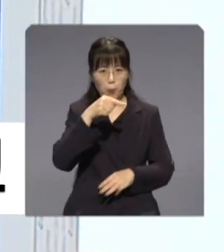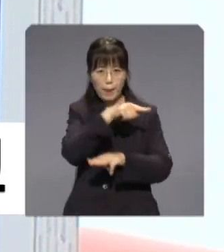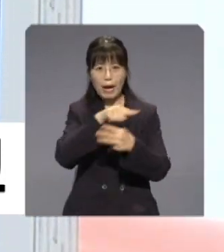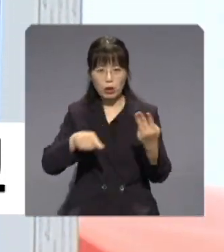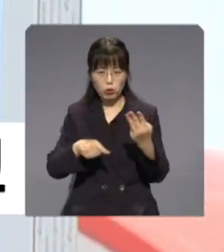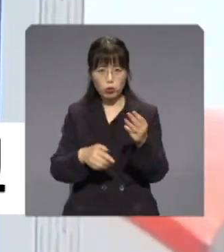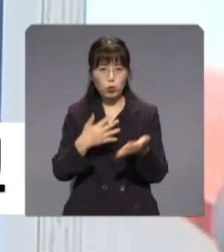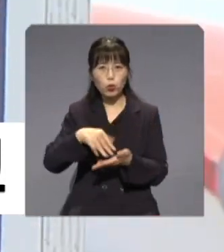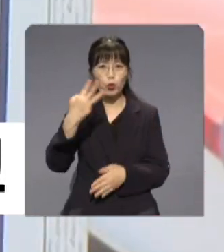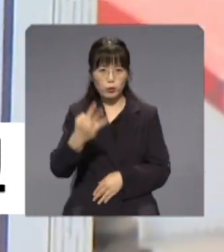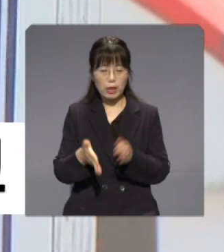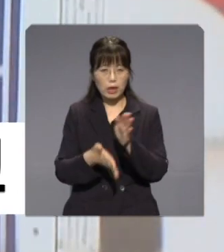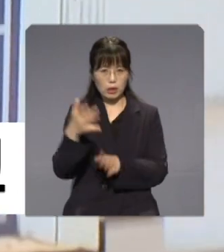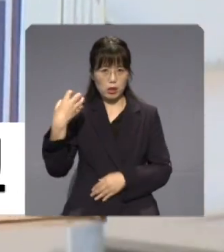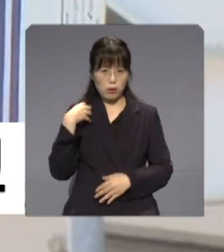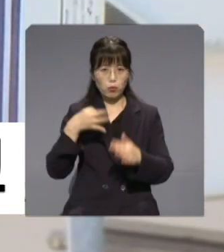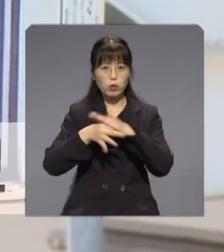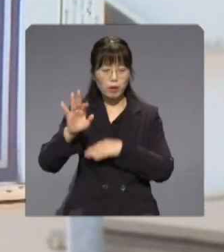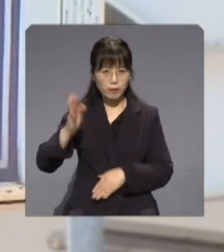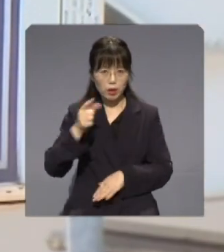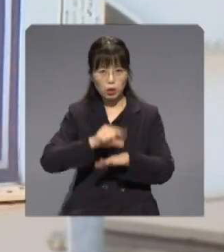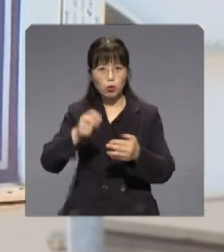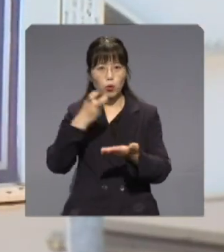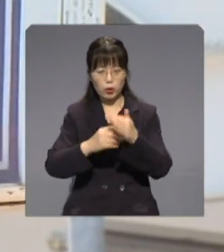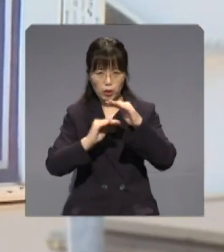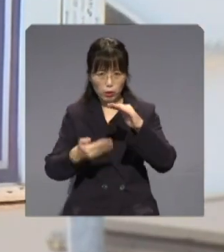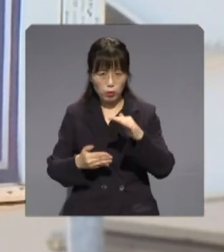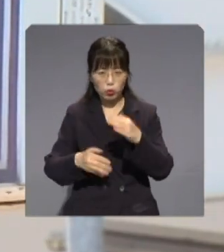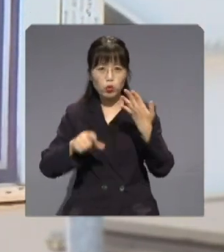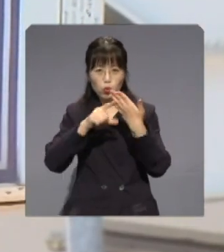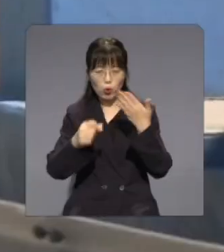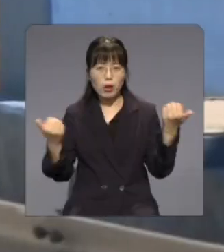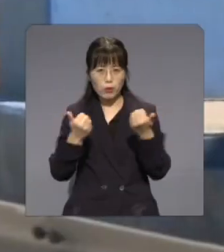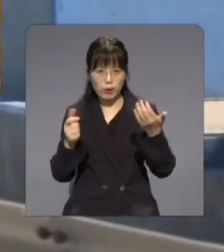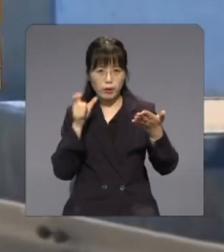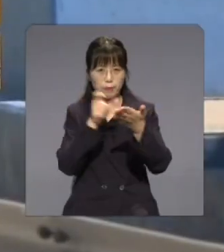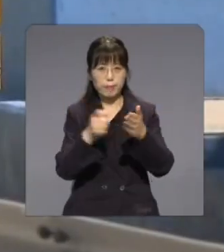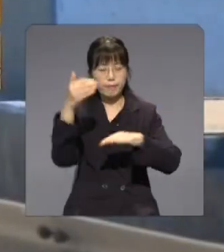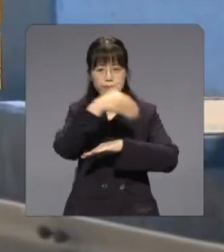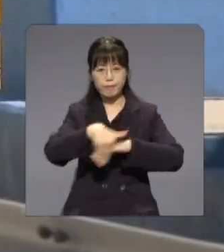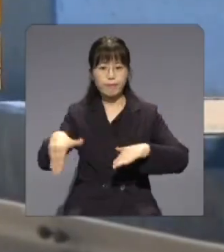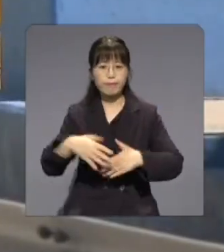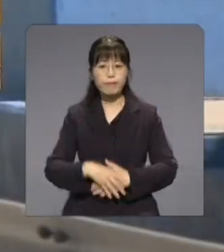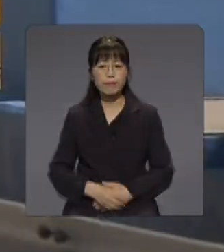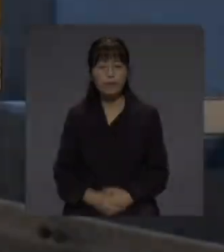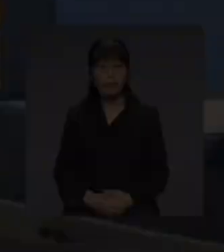3개 시가 부담합니다. 조례안은 오는 9월 회기에 발의할 계획입니다.